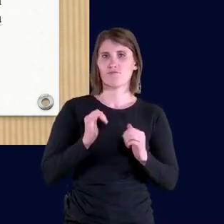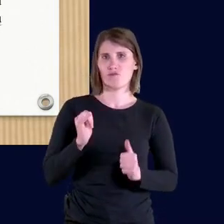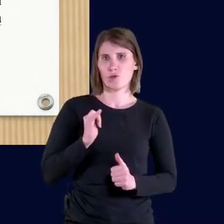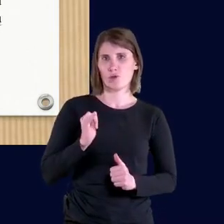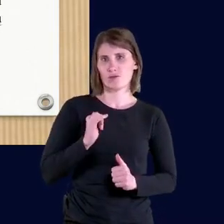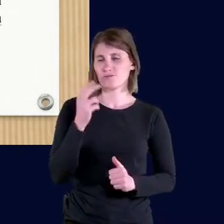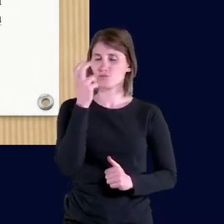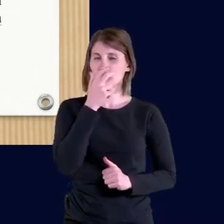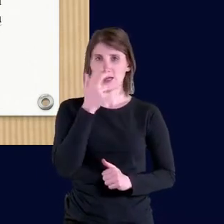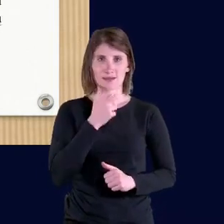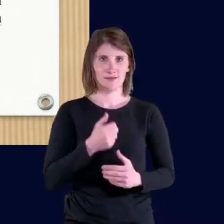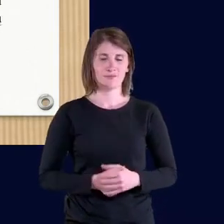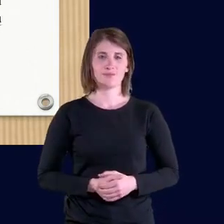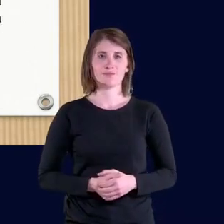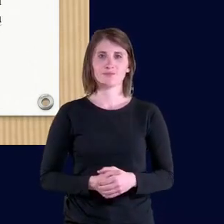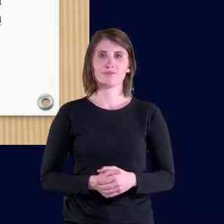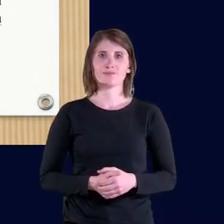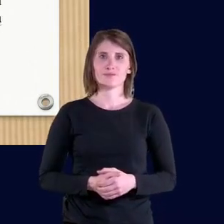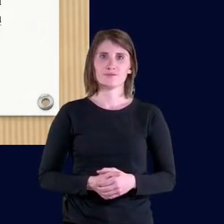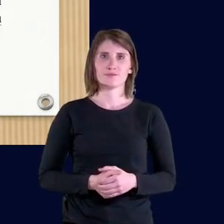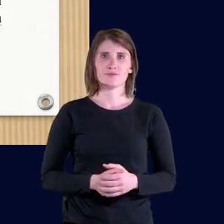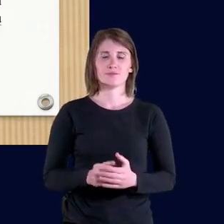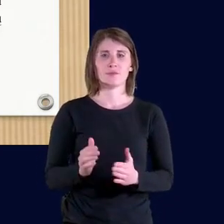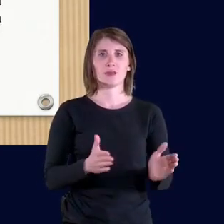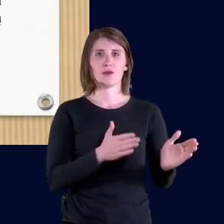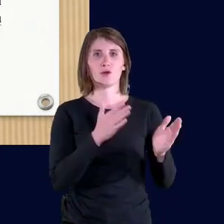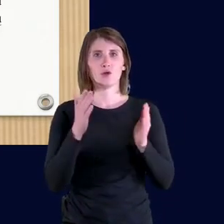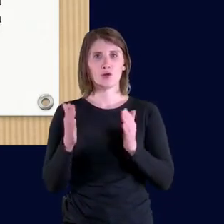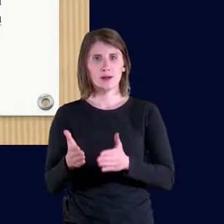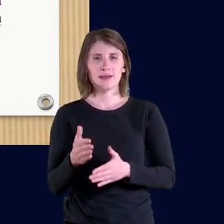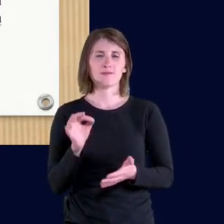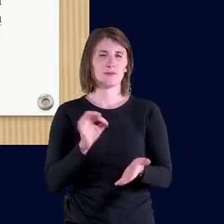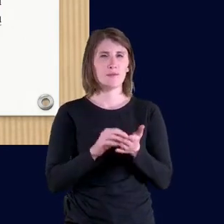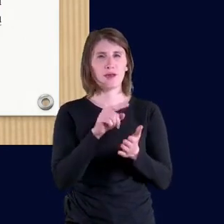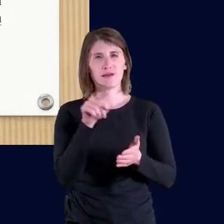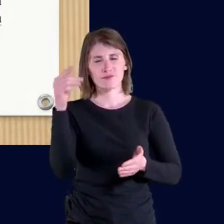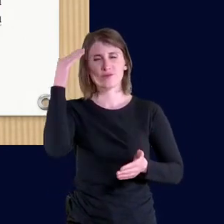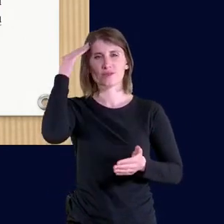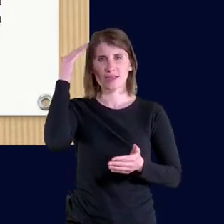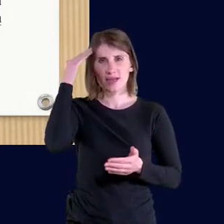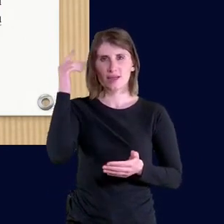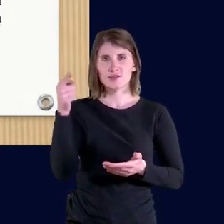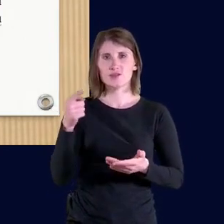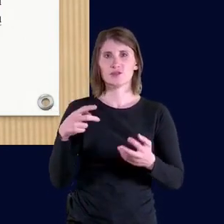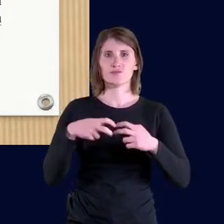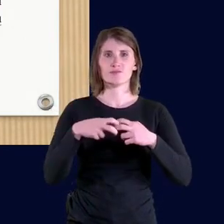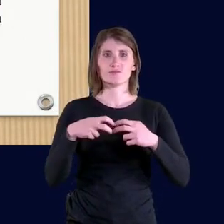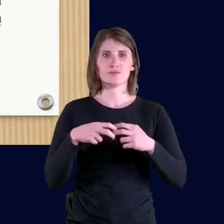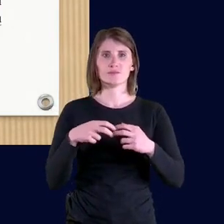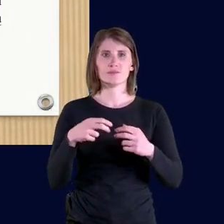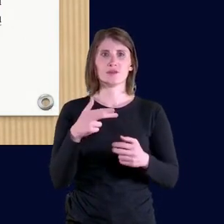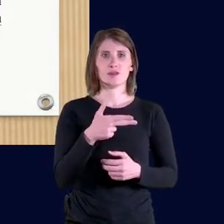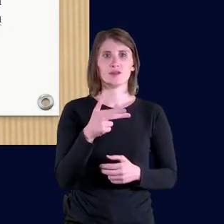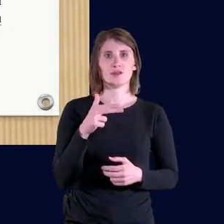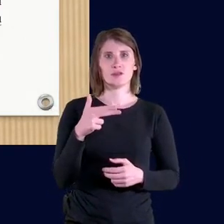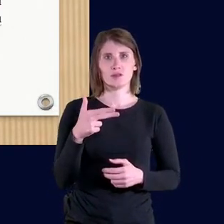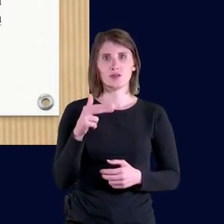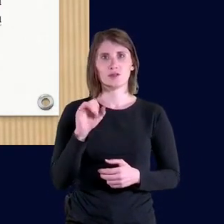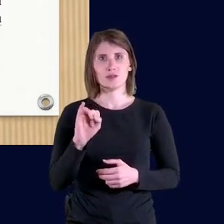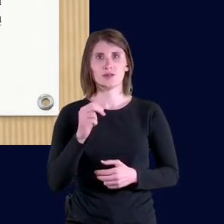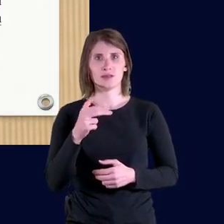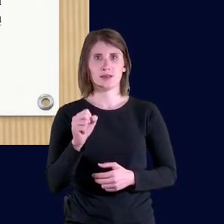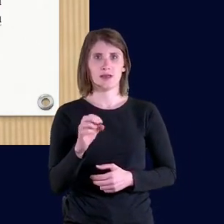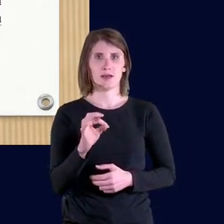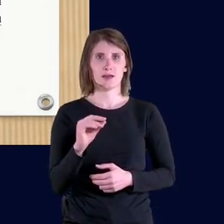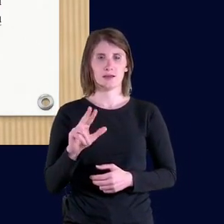inicjatywa kolejnym na pewno przez państwa znanym serwisem jest Ninateka w tym momencie w okresie